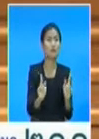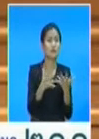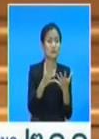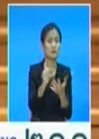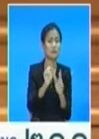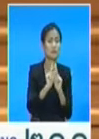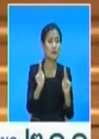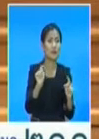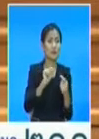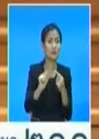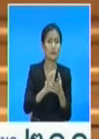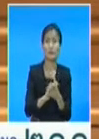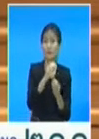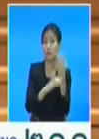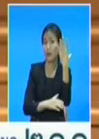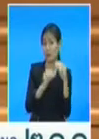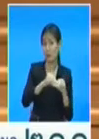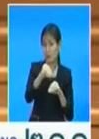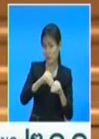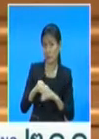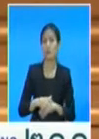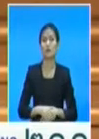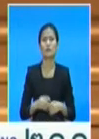าสอนผมเป็นรุ่นแรกเลย